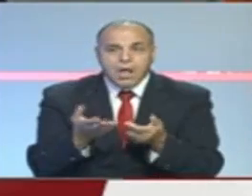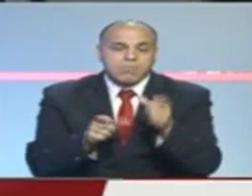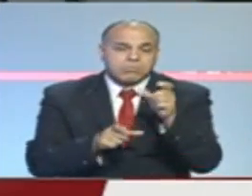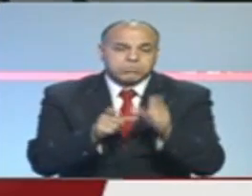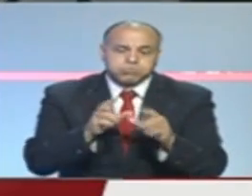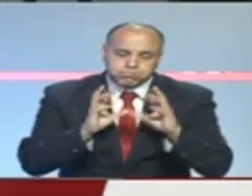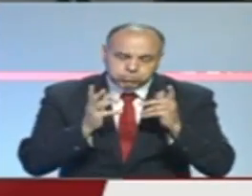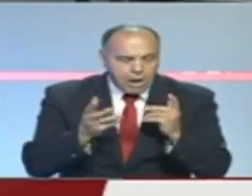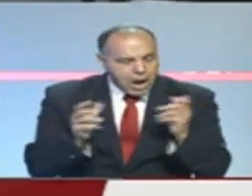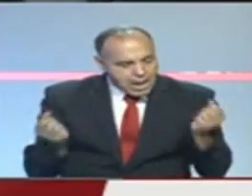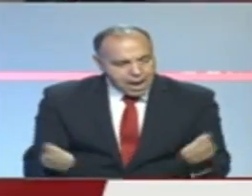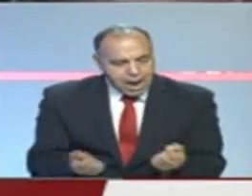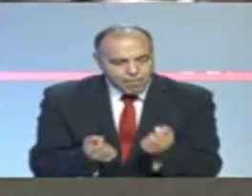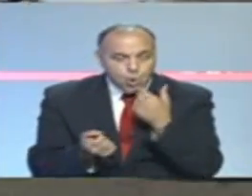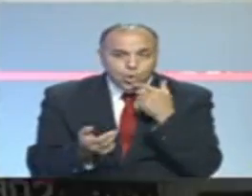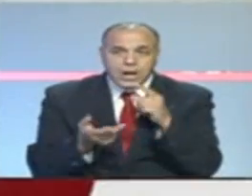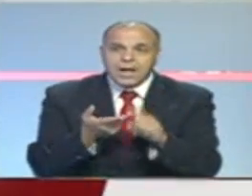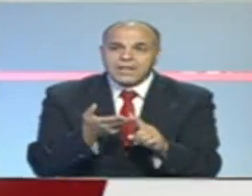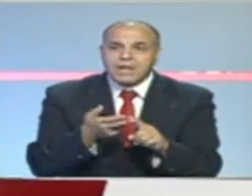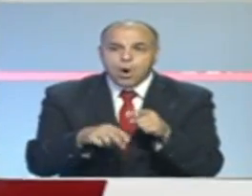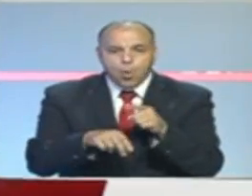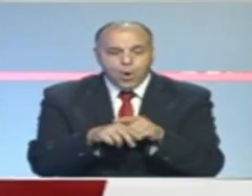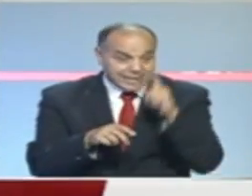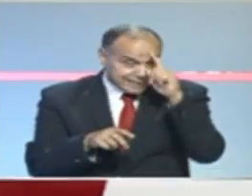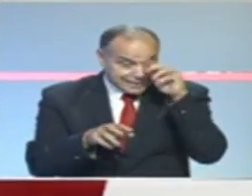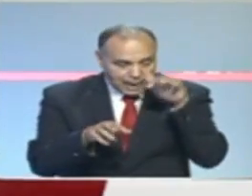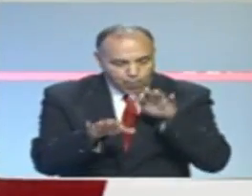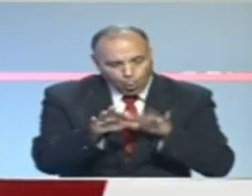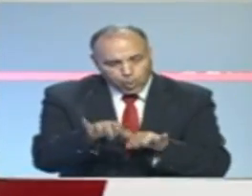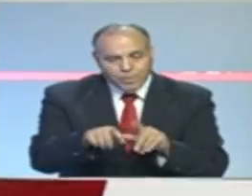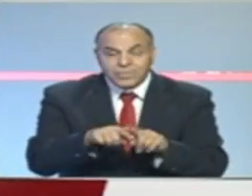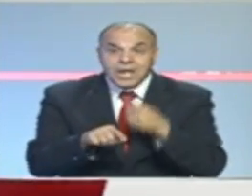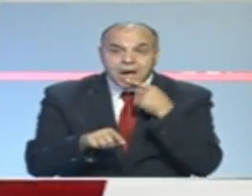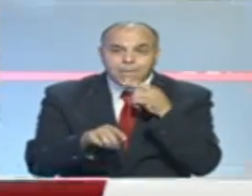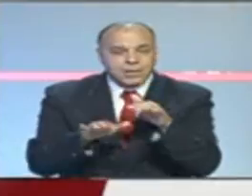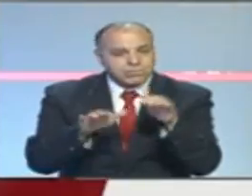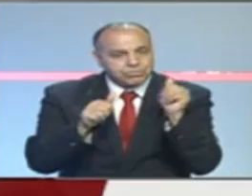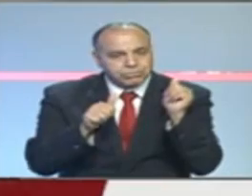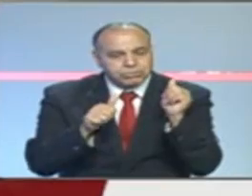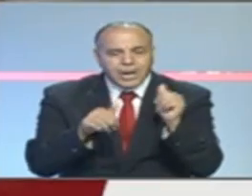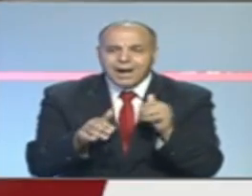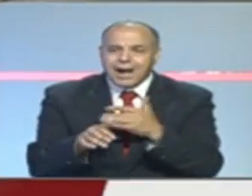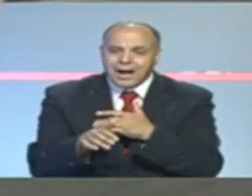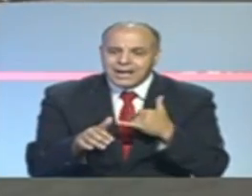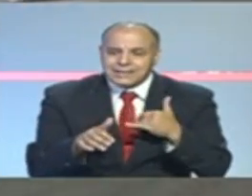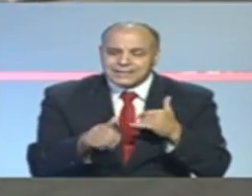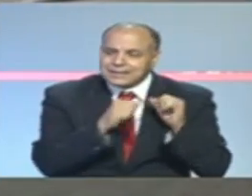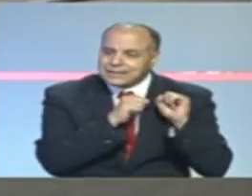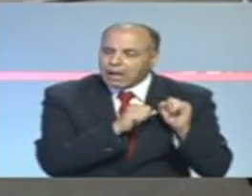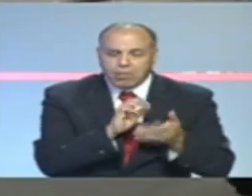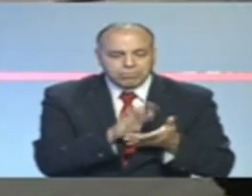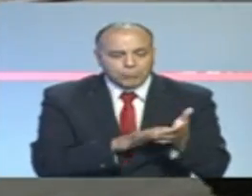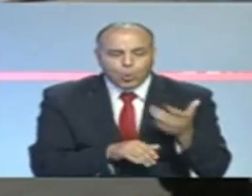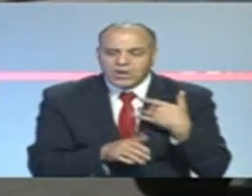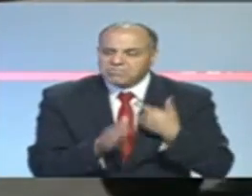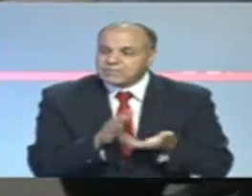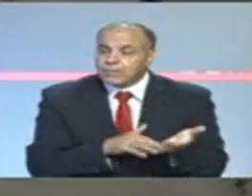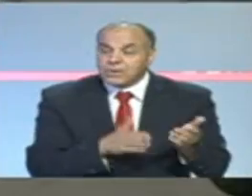هذه الحملة التي تأتي في وقت ذروة بعد التخلي عن إجراءات الحجر الصحي